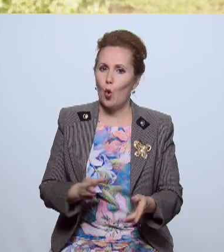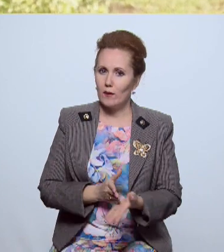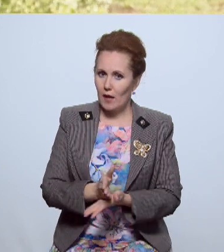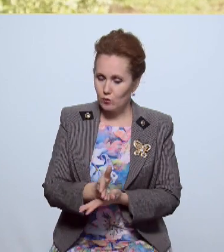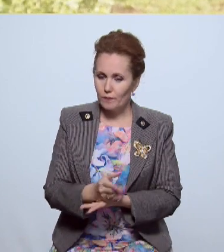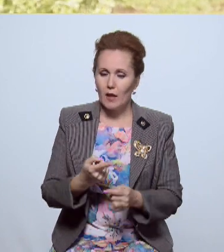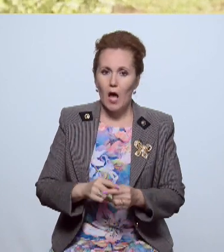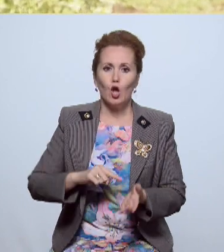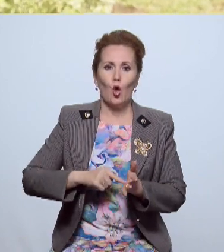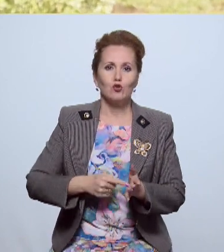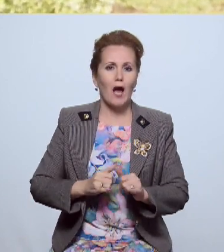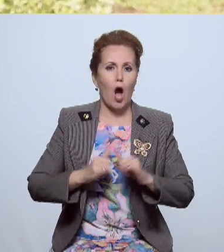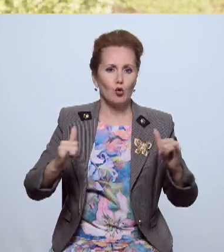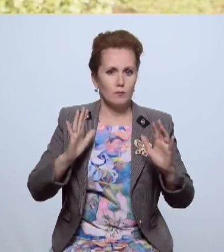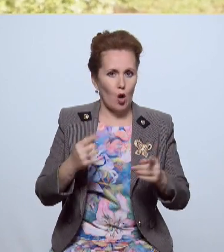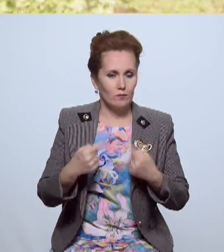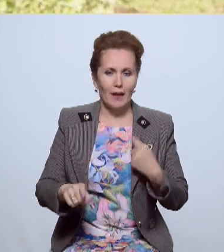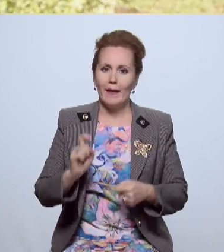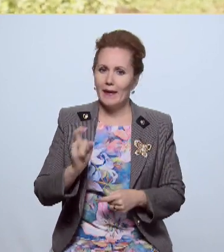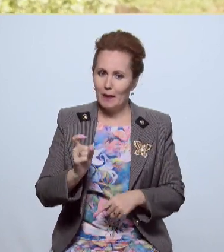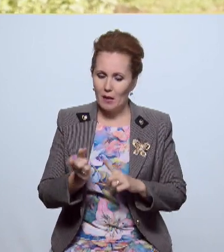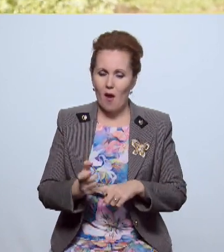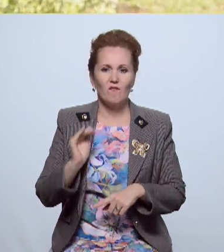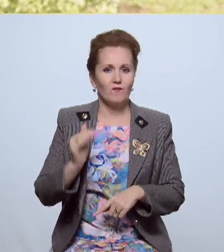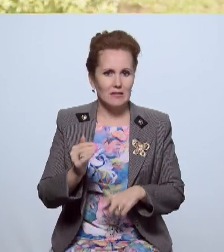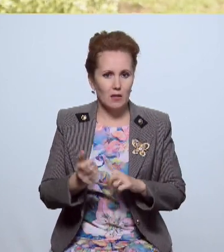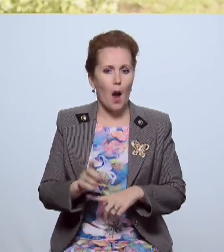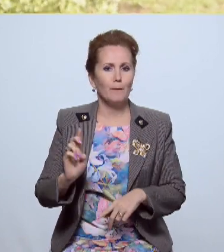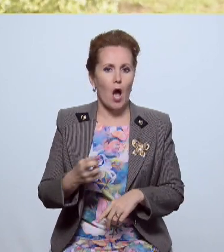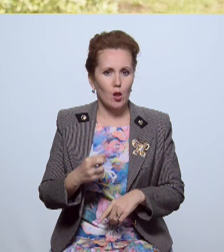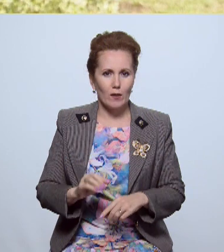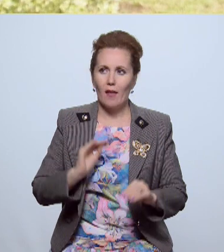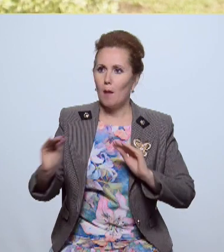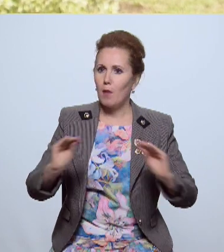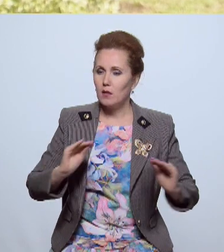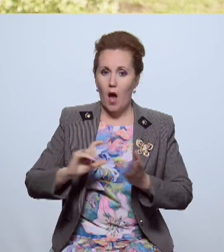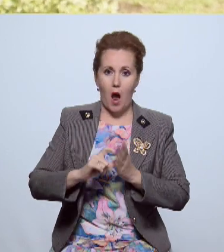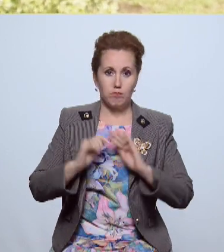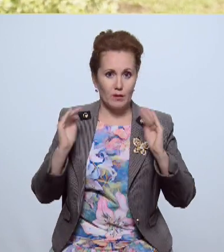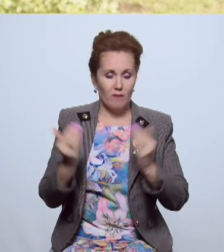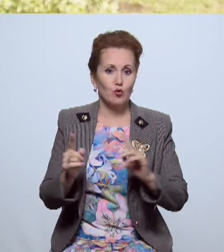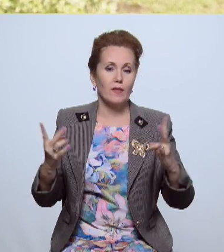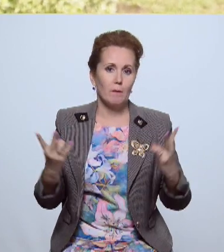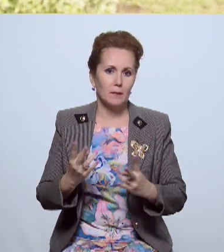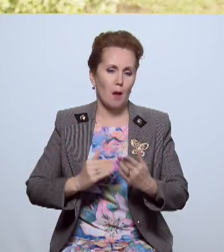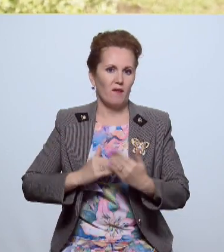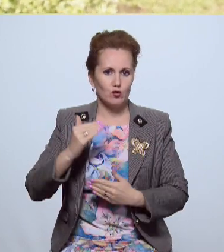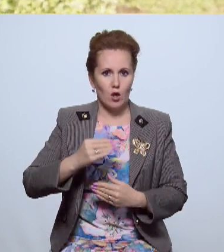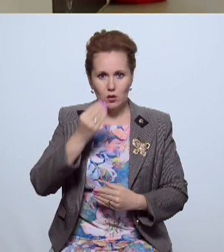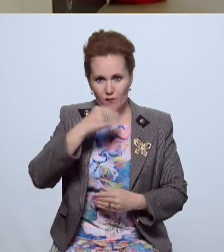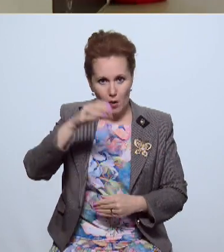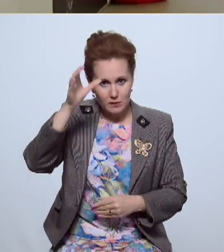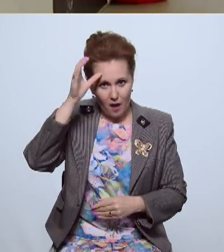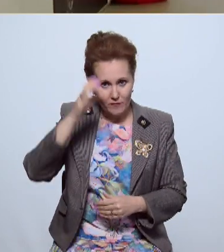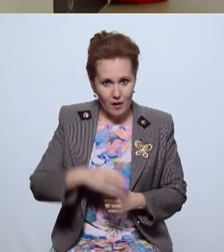Эти точки роста будут отличаться. Это химия, физика, биология, то есть наполнение кабинетов. Как раз то, что необходимо для повышения качества